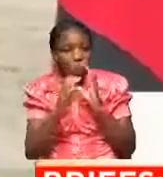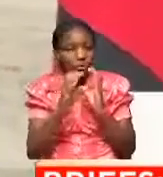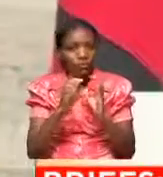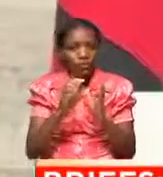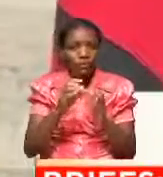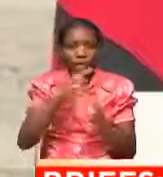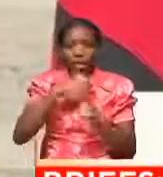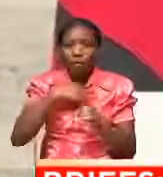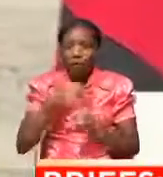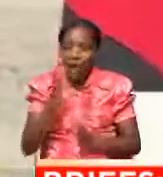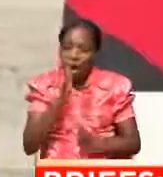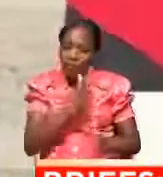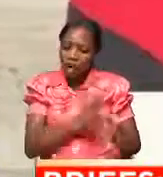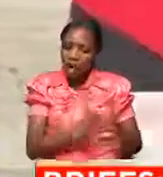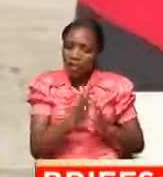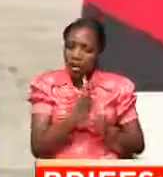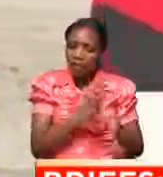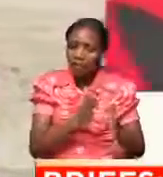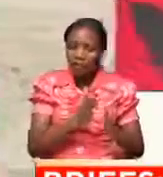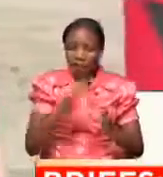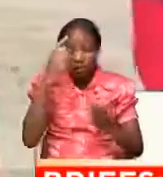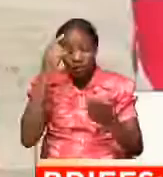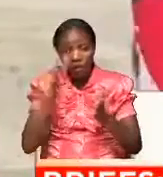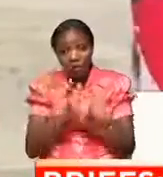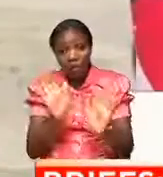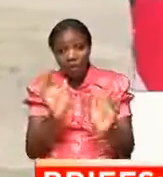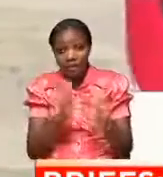kuna mpangilio wa kufanywa mass testing